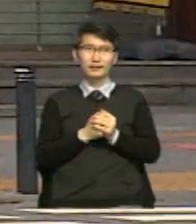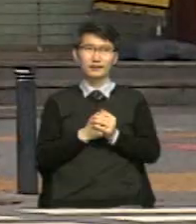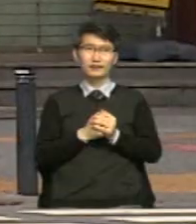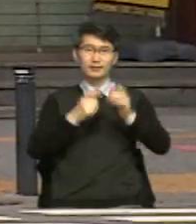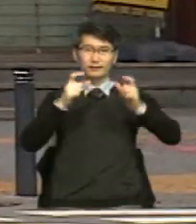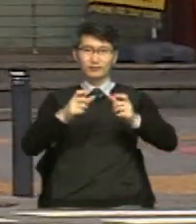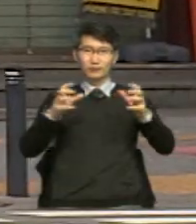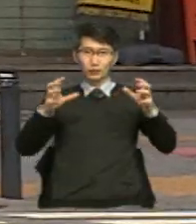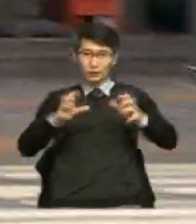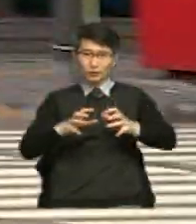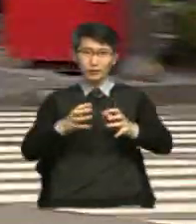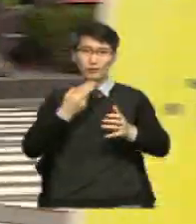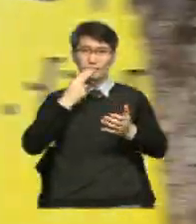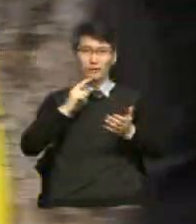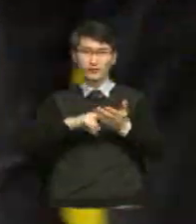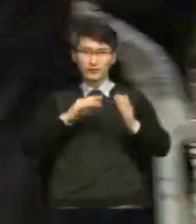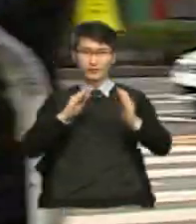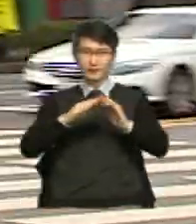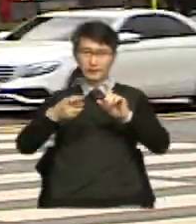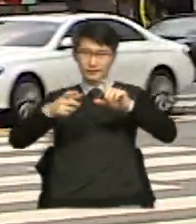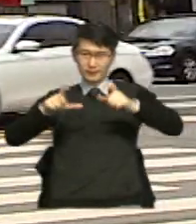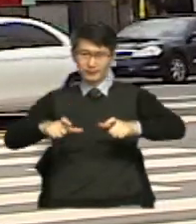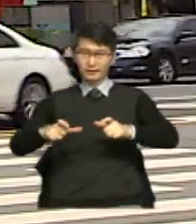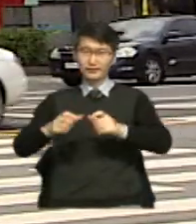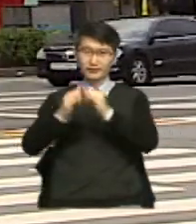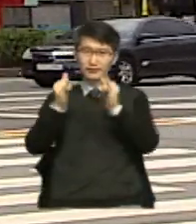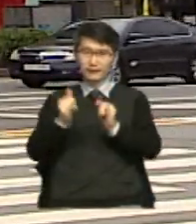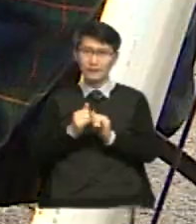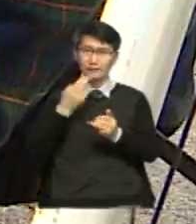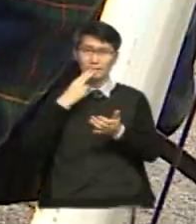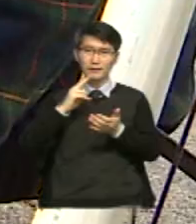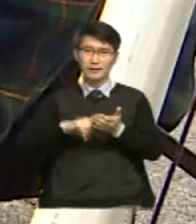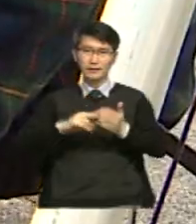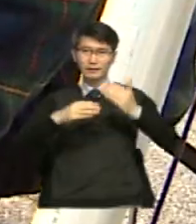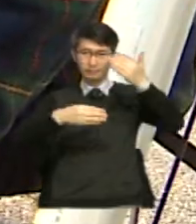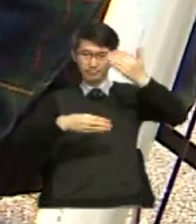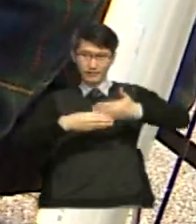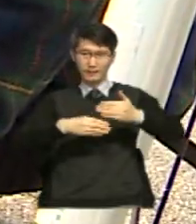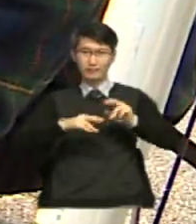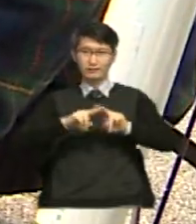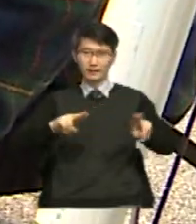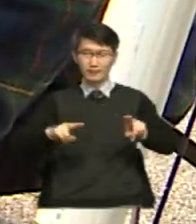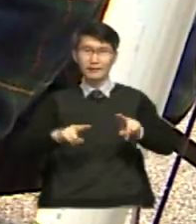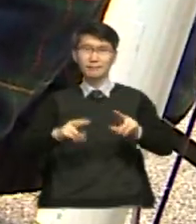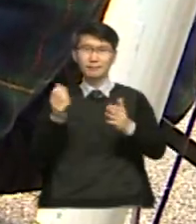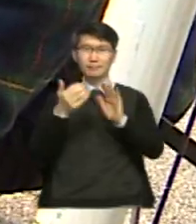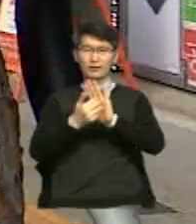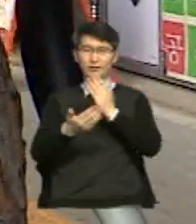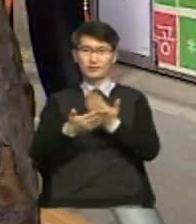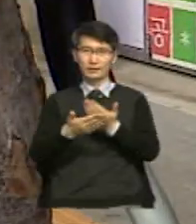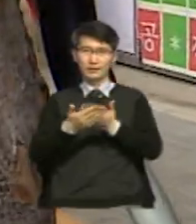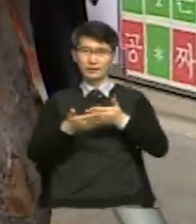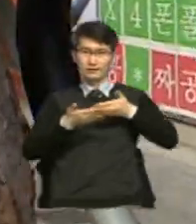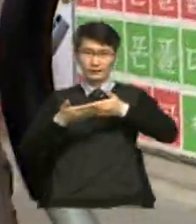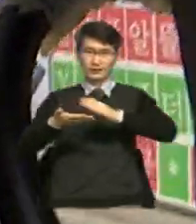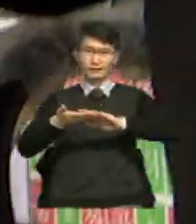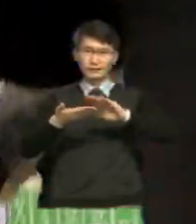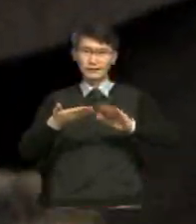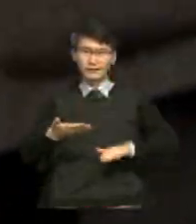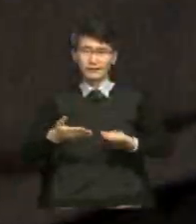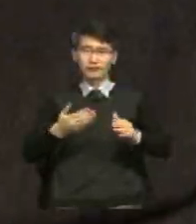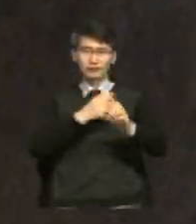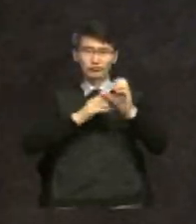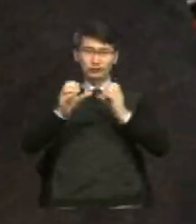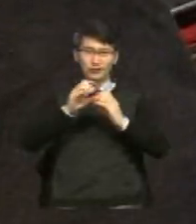주민 모임은 우정사업본부와 지역사회 각 층에 우체국 폐국을 막아달라는 의견서를 보낼 예정입니다. 추가 현수막